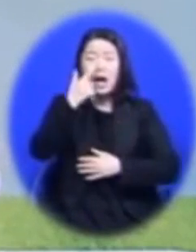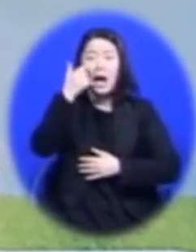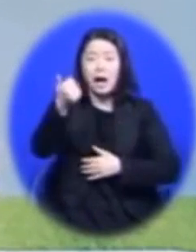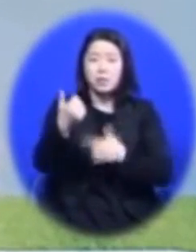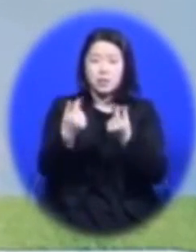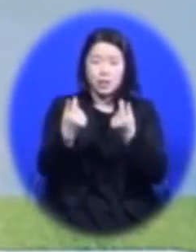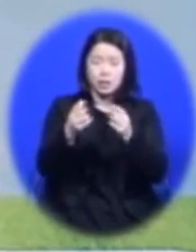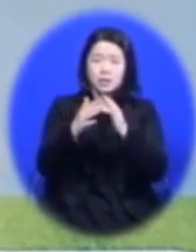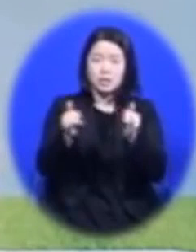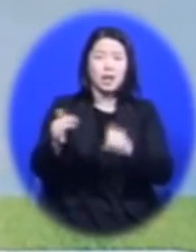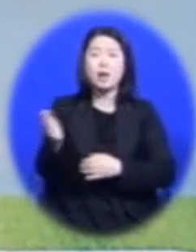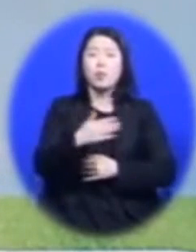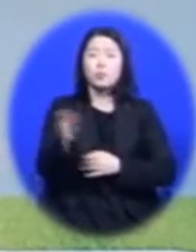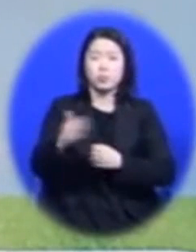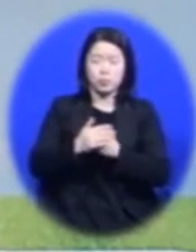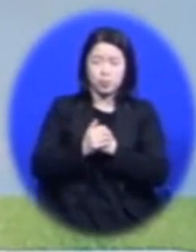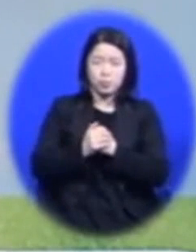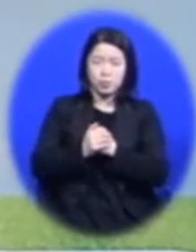사람이 없는 거예요.